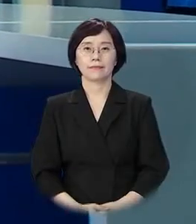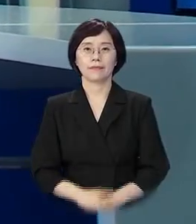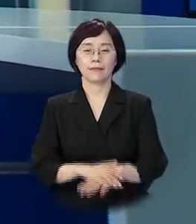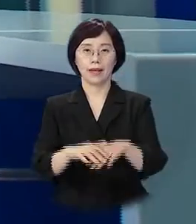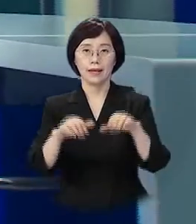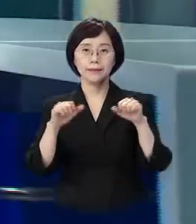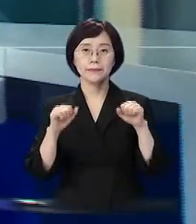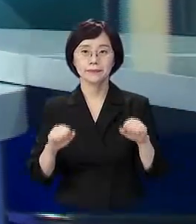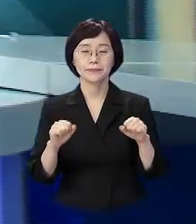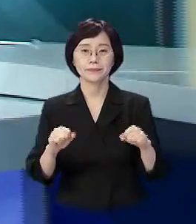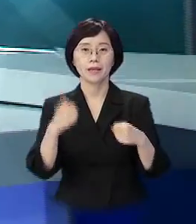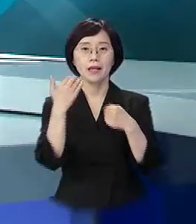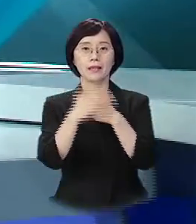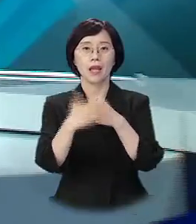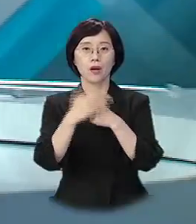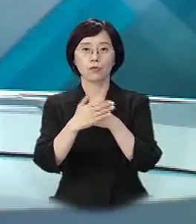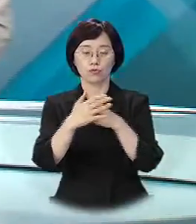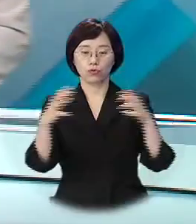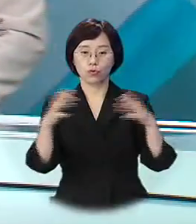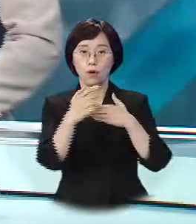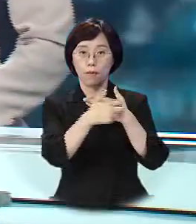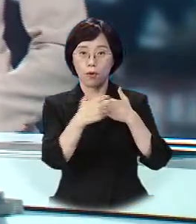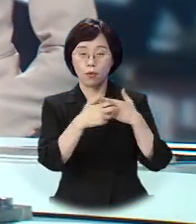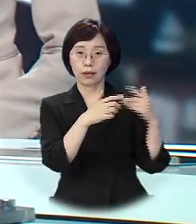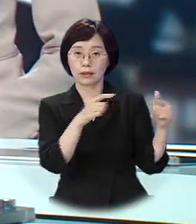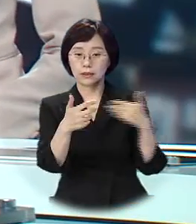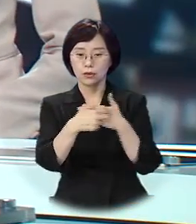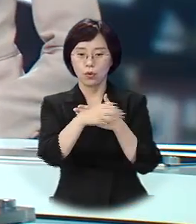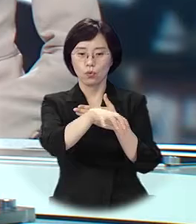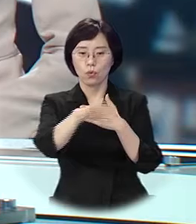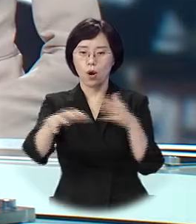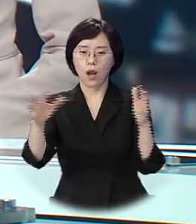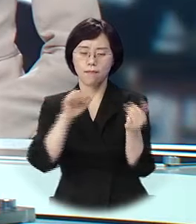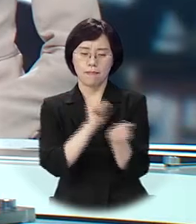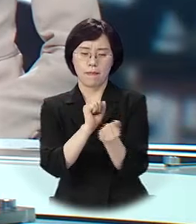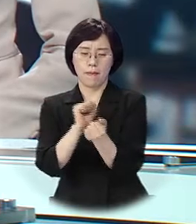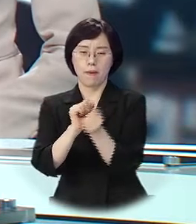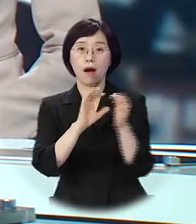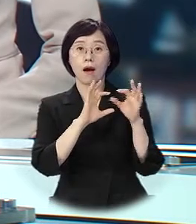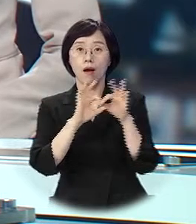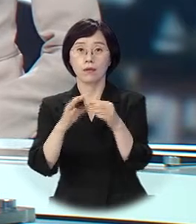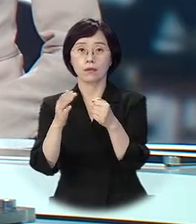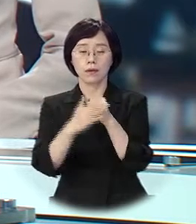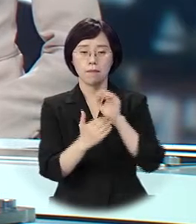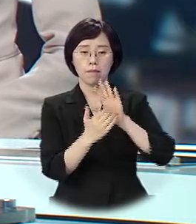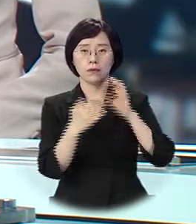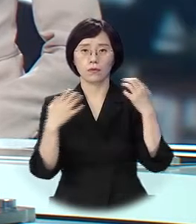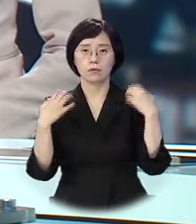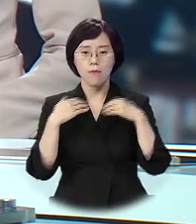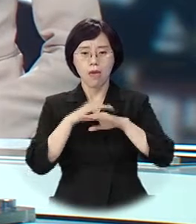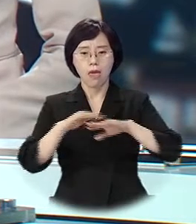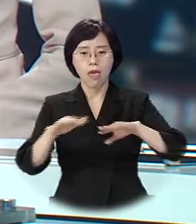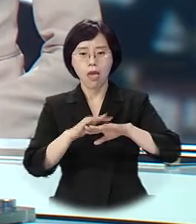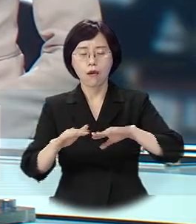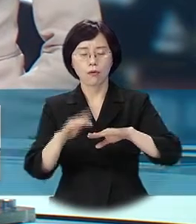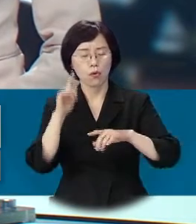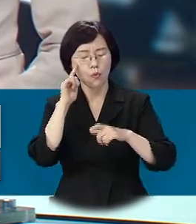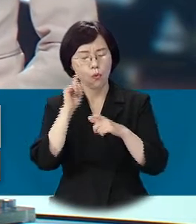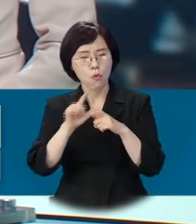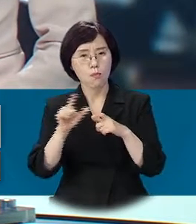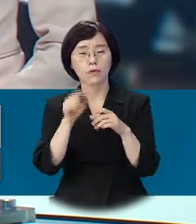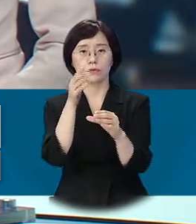여러분 안녕하십니까 대구 한 종합병원에 비롯해 지역 의료 기관에서 집단 감염이 잇따르자 방역당국이 대책 마련에 고심하고